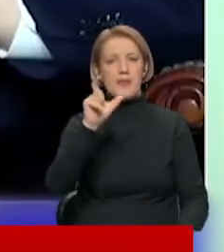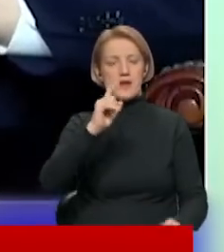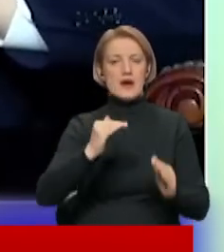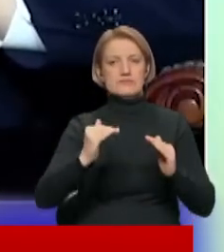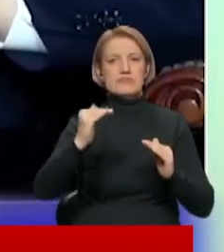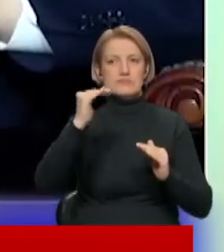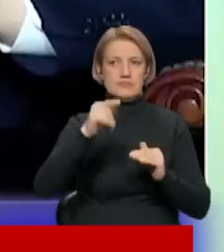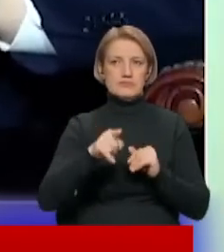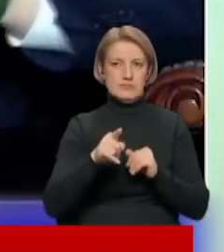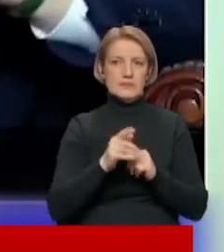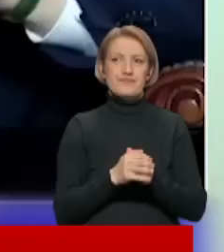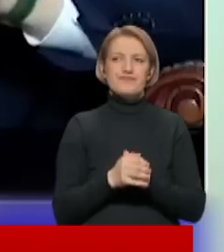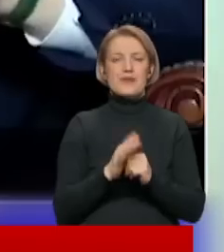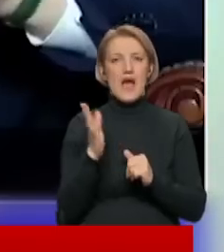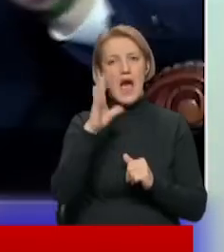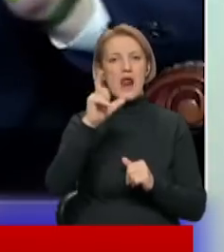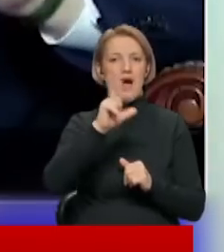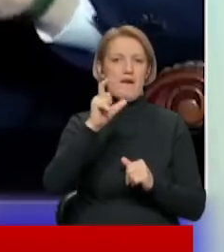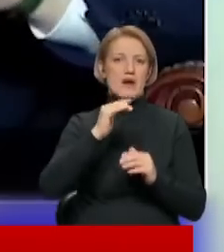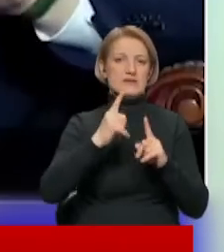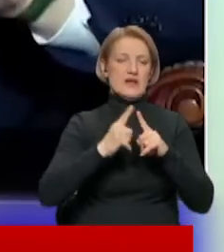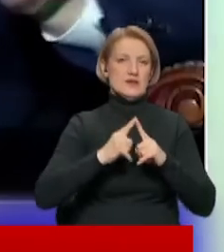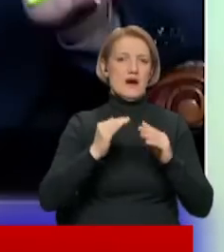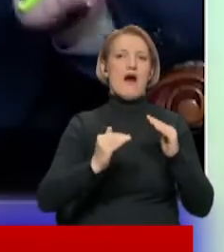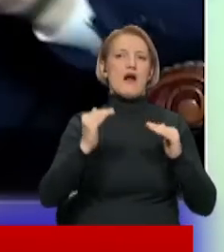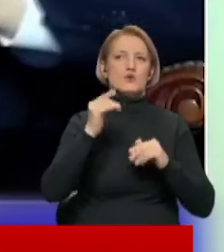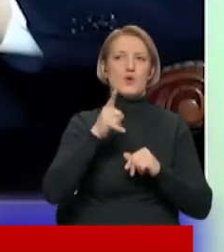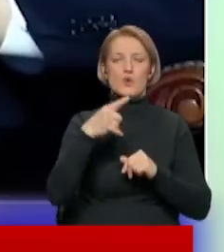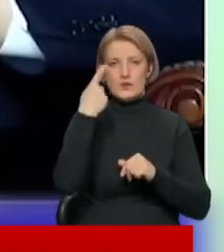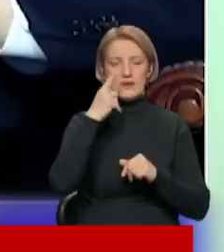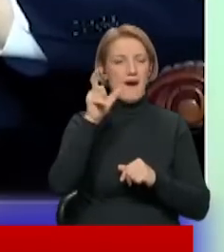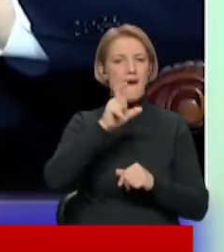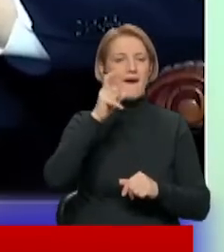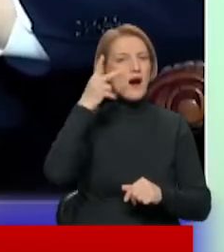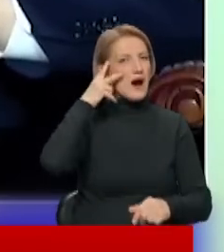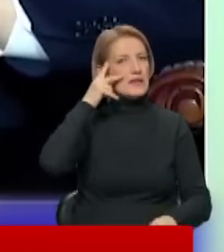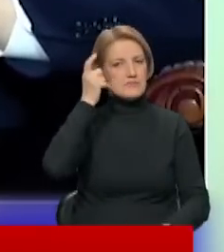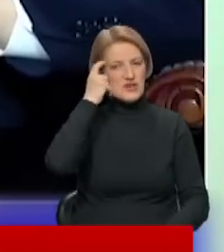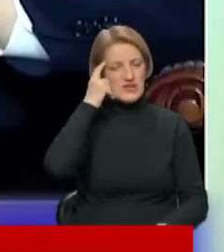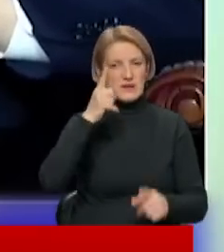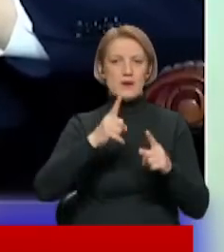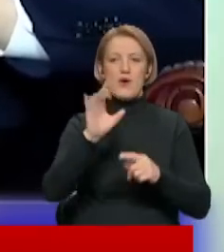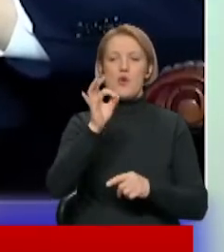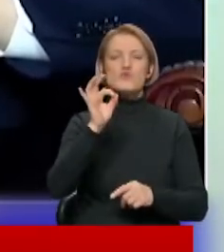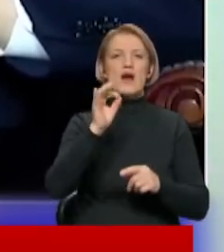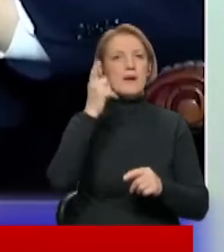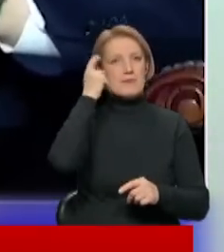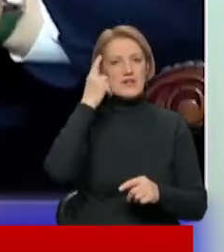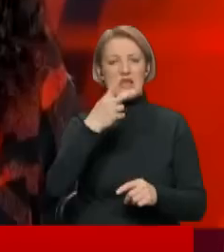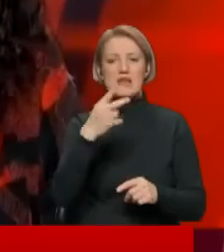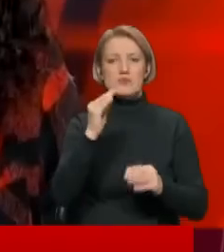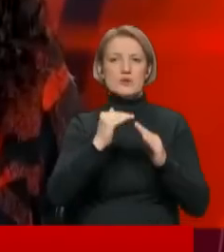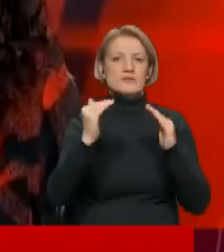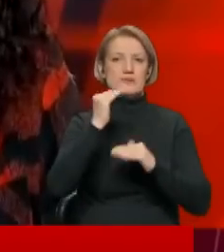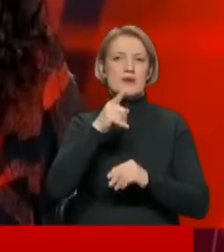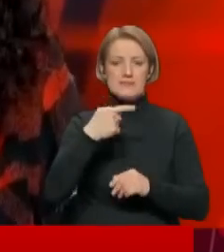artıyor Bunlar işte her ay artıyor çaylar Onun için Aralığın başındaki rakamı söylüyorum Ocak başında iki milyonu